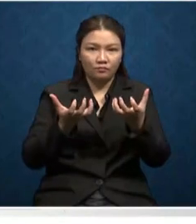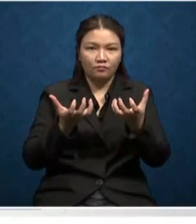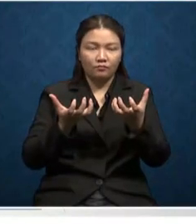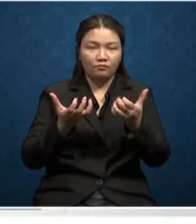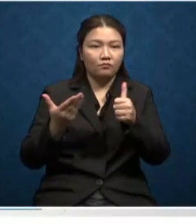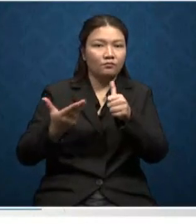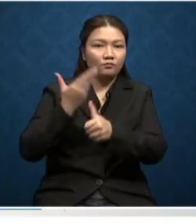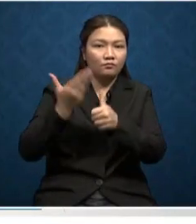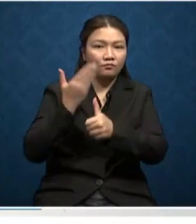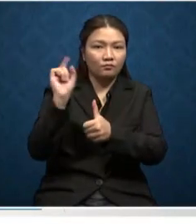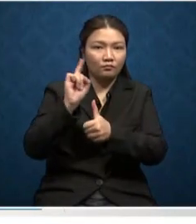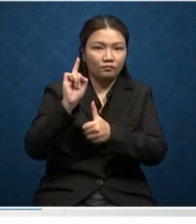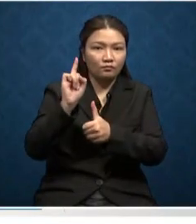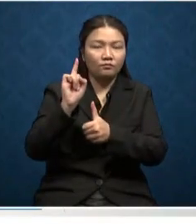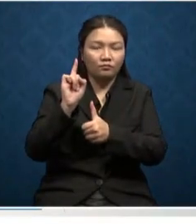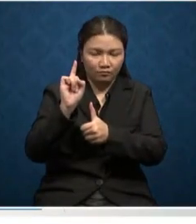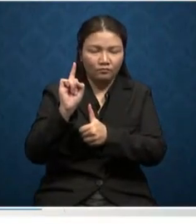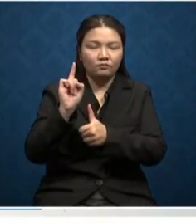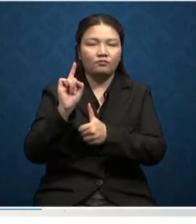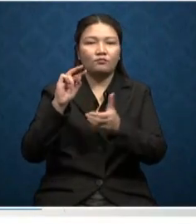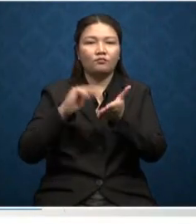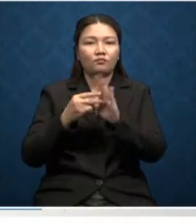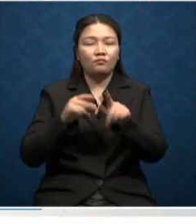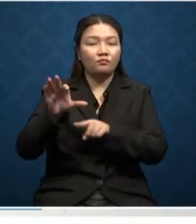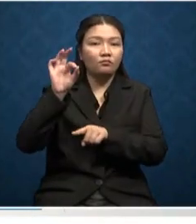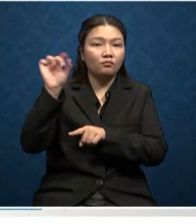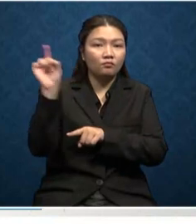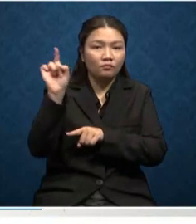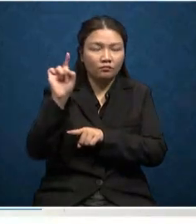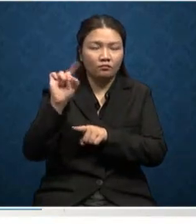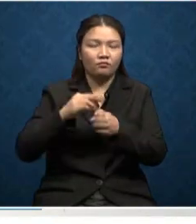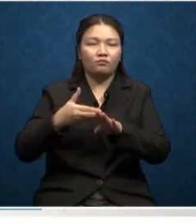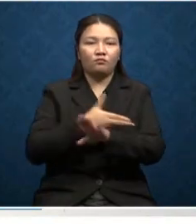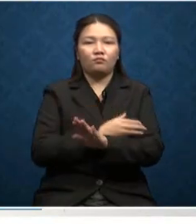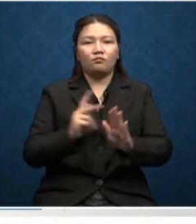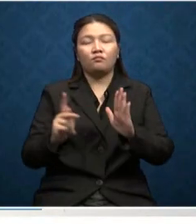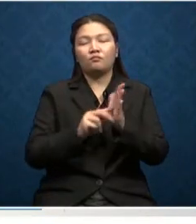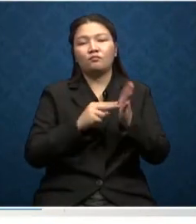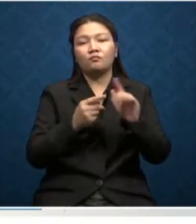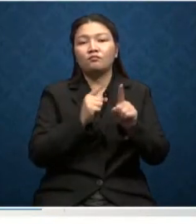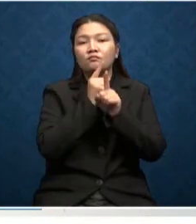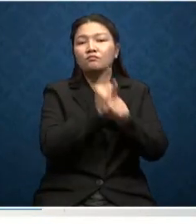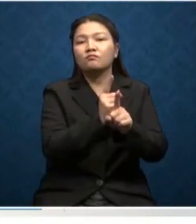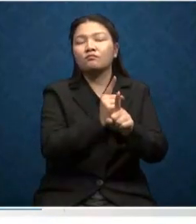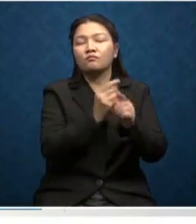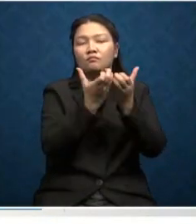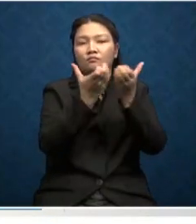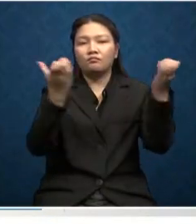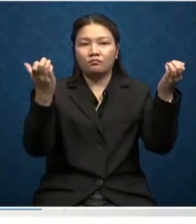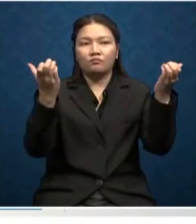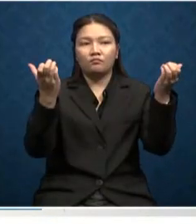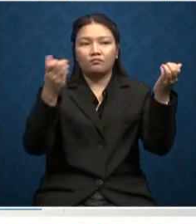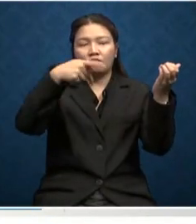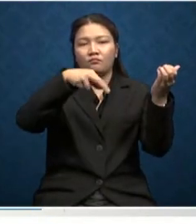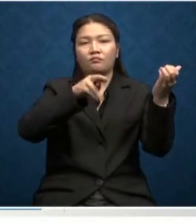าซึ่งตุลาการศาลปกครองสูงสุดเป็นไปตามที่กำหนดไว้ในพระราชบัญญัติจัดตั้งศาลปกคร